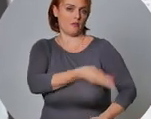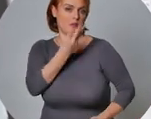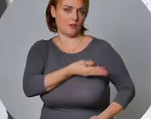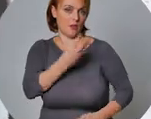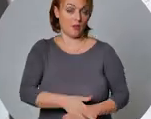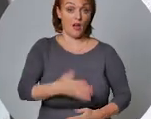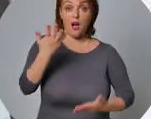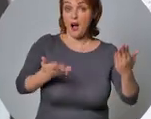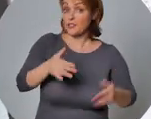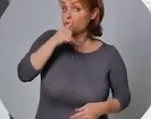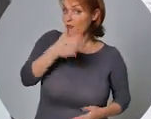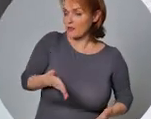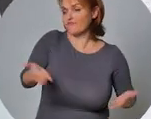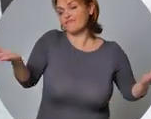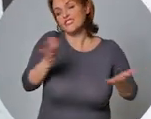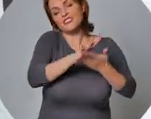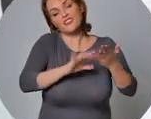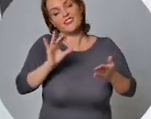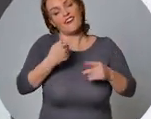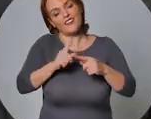nu vrea, scuzați-mă că asta e altă întrebare.